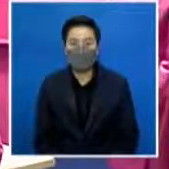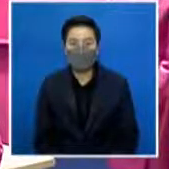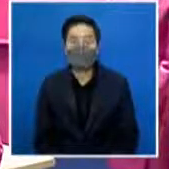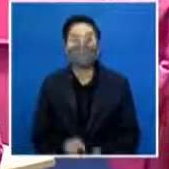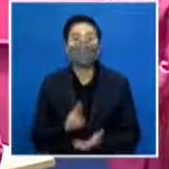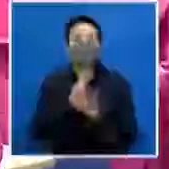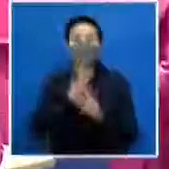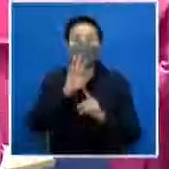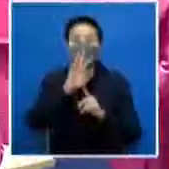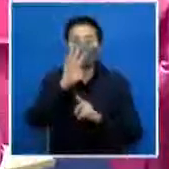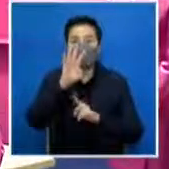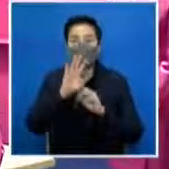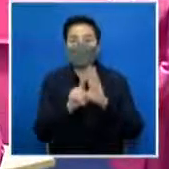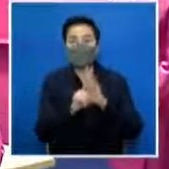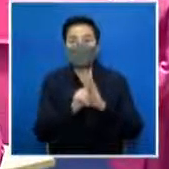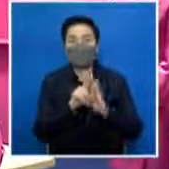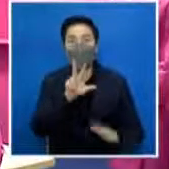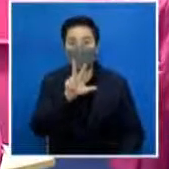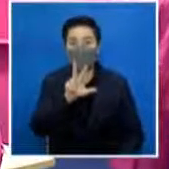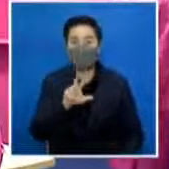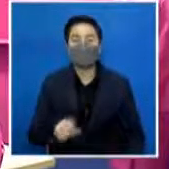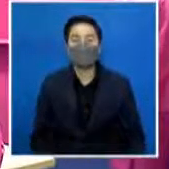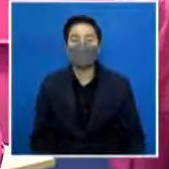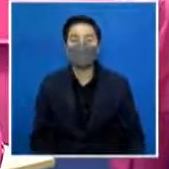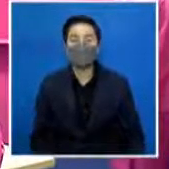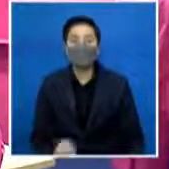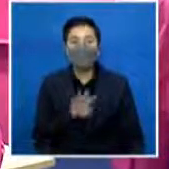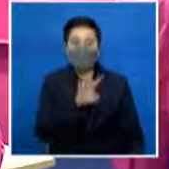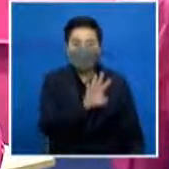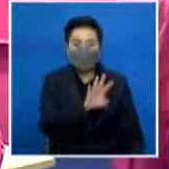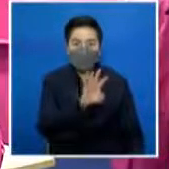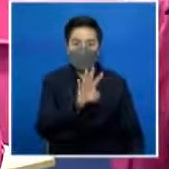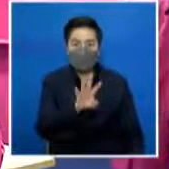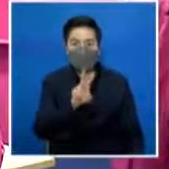อันดับที่4หมุนครั้งที่3เลขที่ออก